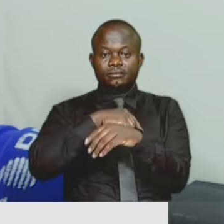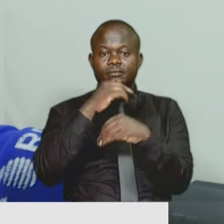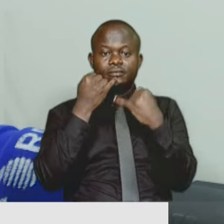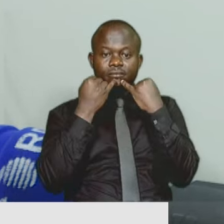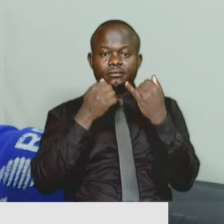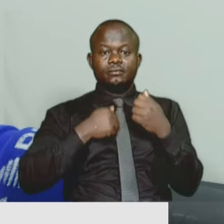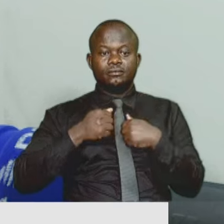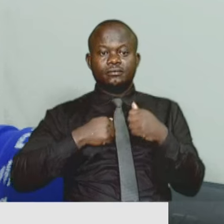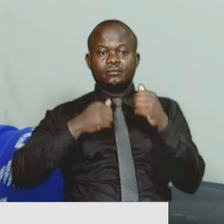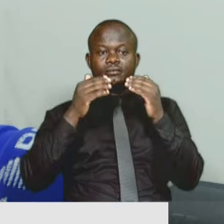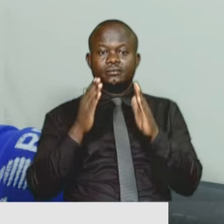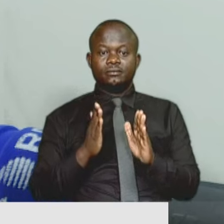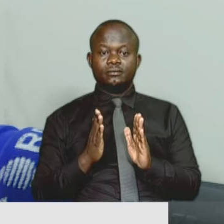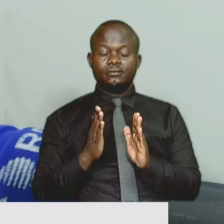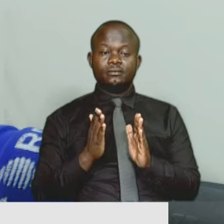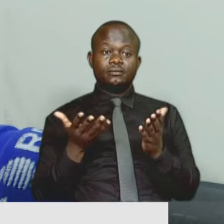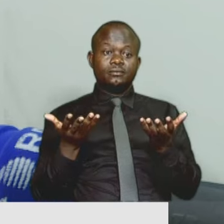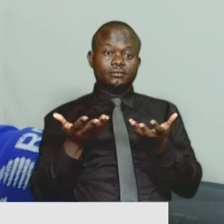Abanyarwanda ko